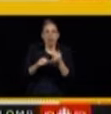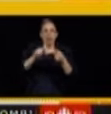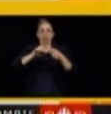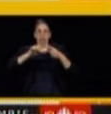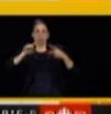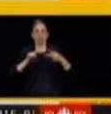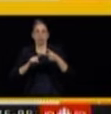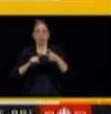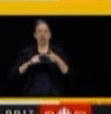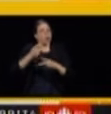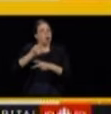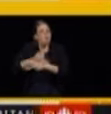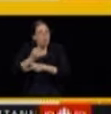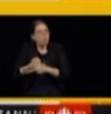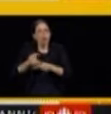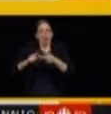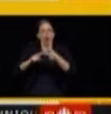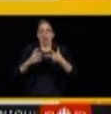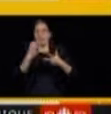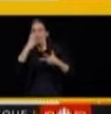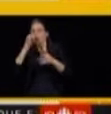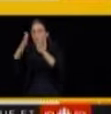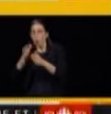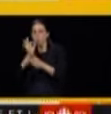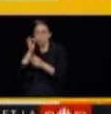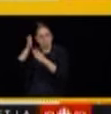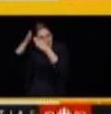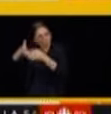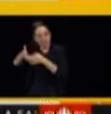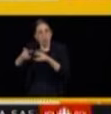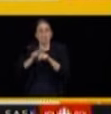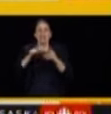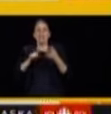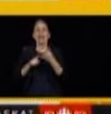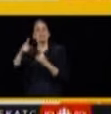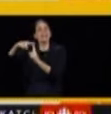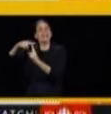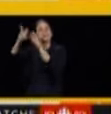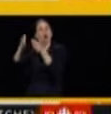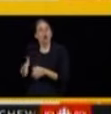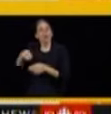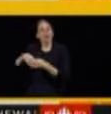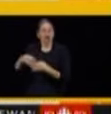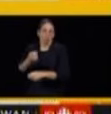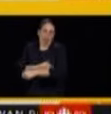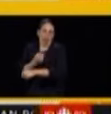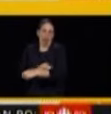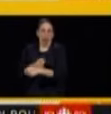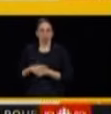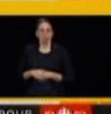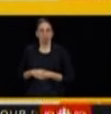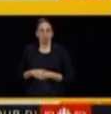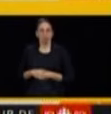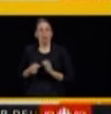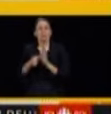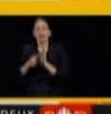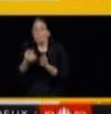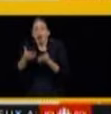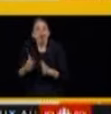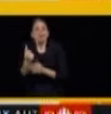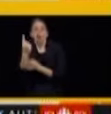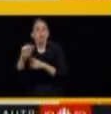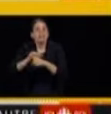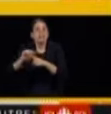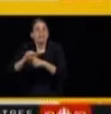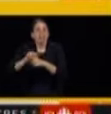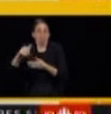technologues médicaux, tous un profil en santé et services sociaux. On voulait qu'ils ne perdent pas leur année. Il leur restait un stage. Alors, on s'est entendu